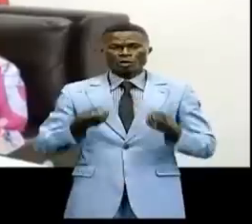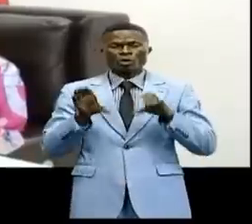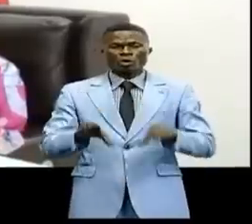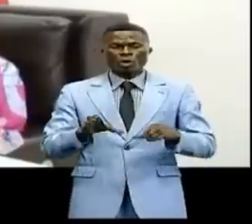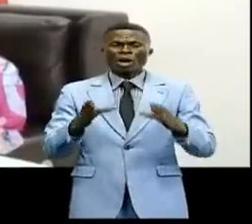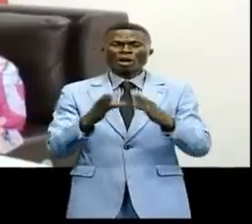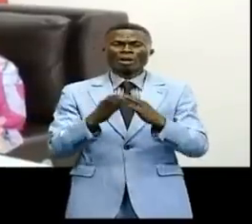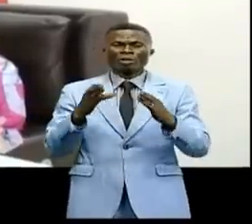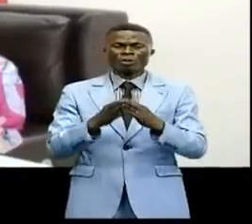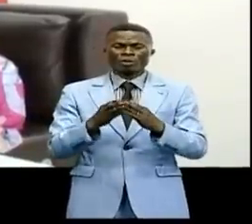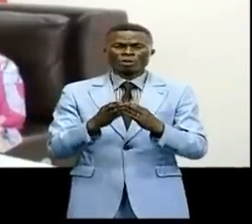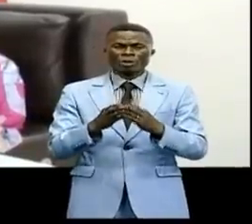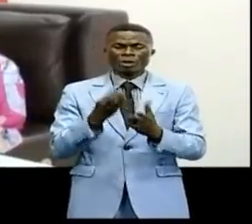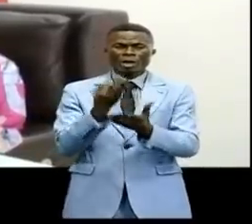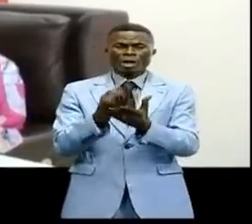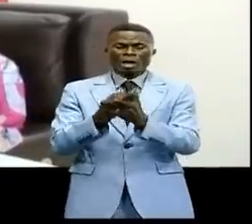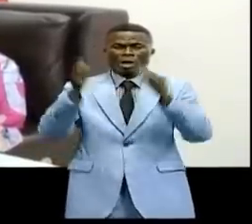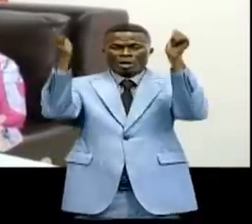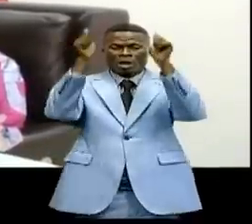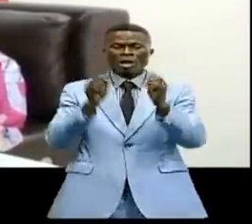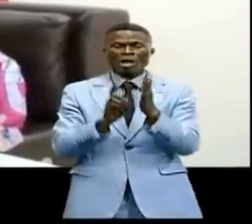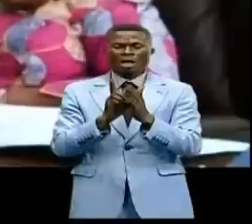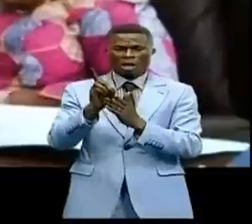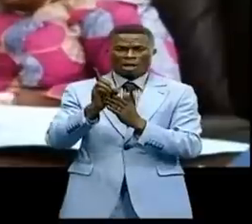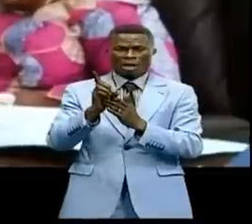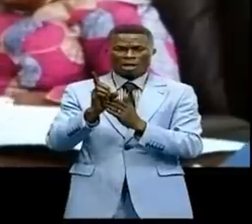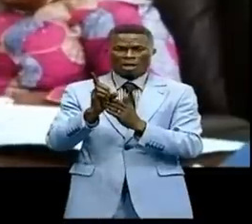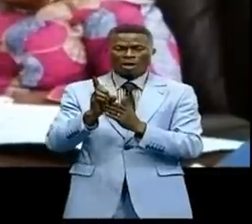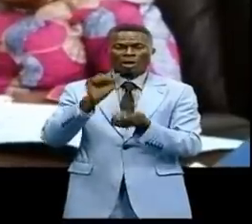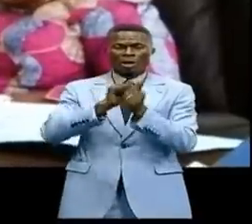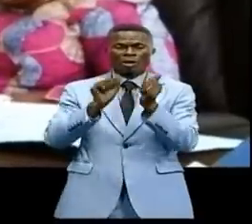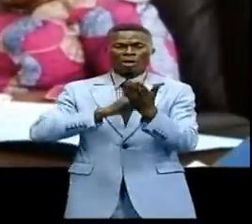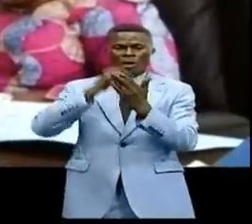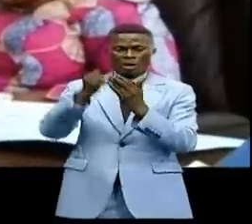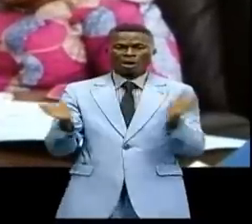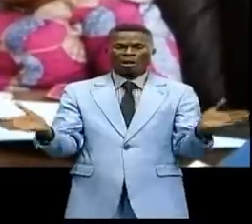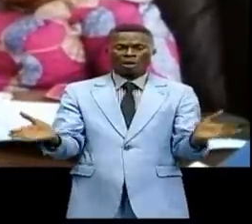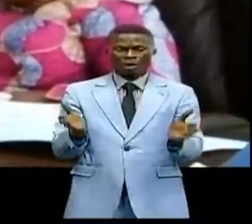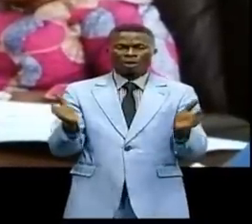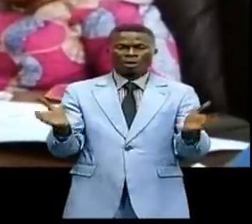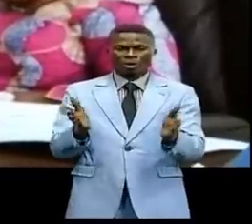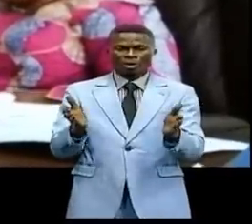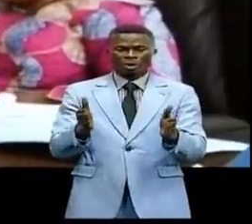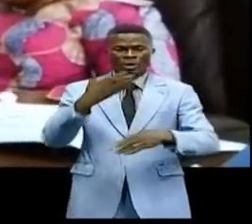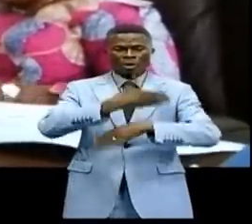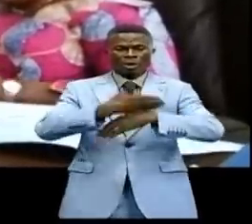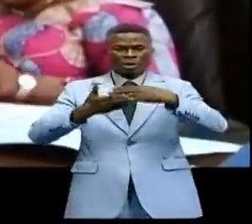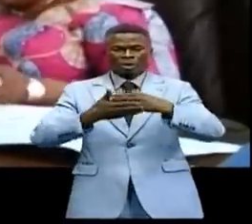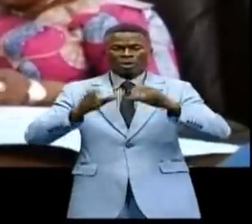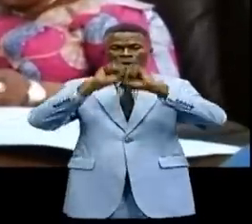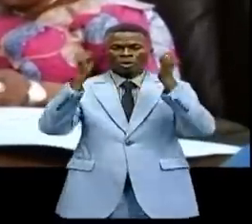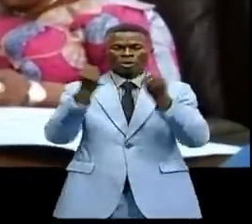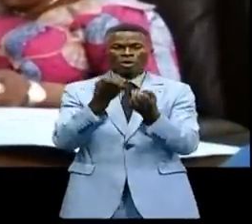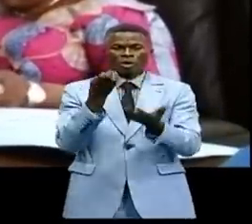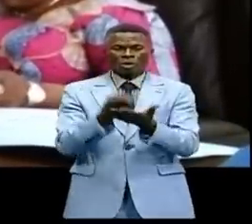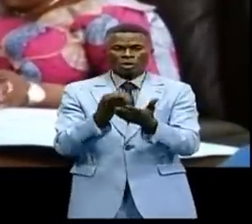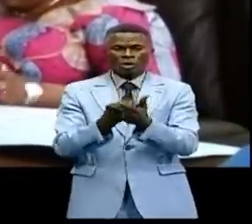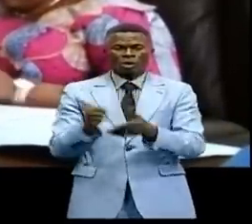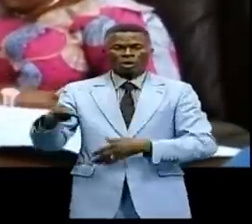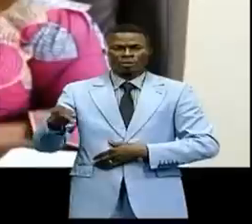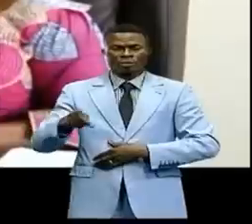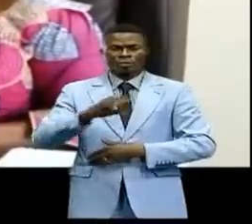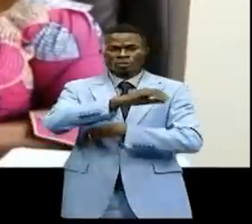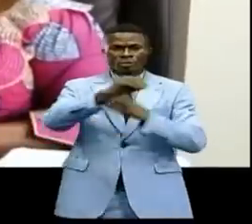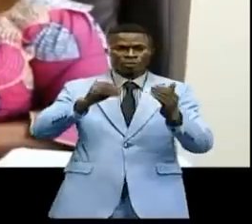du Congo et les fonds africains de développement au titre du projet de renforcement des infrastructures socio-économiques dans la région du